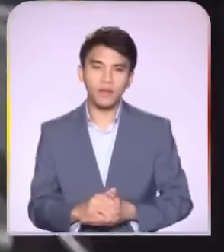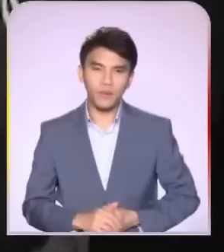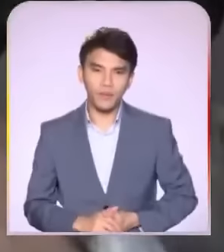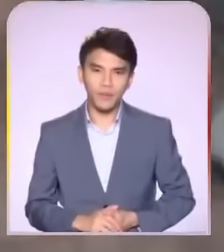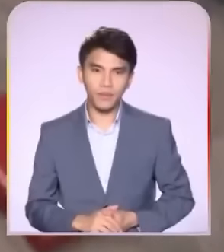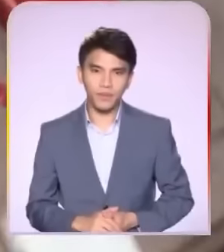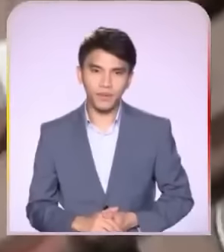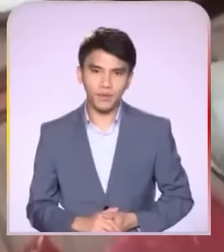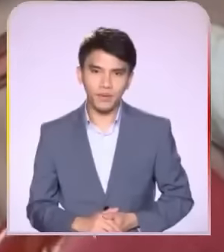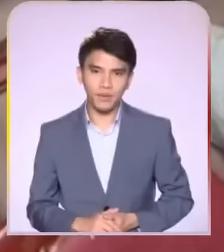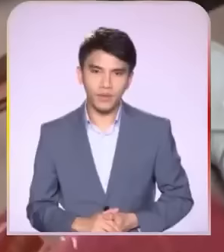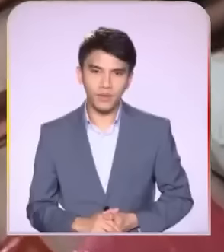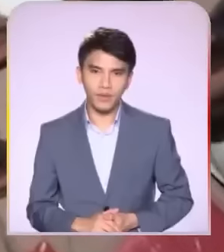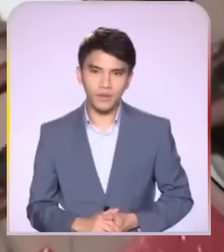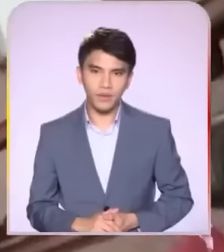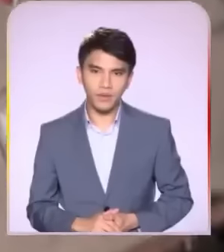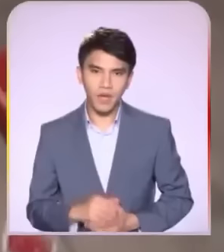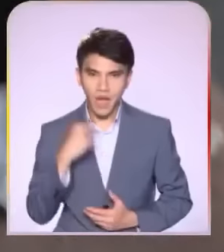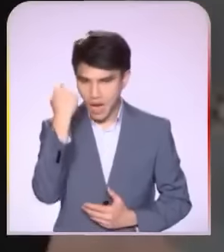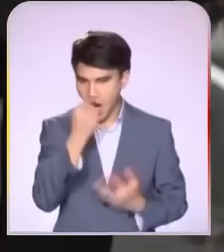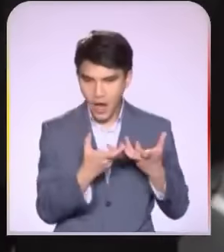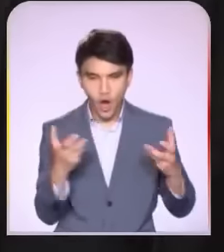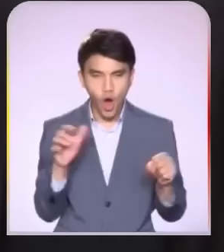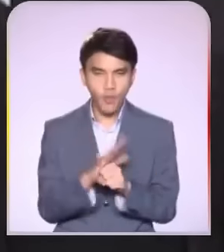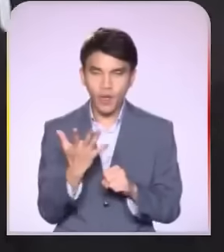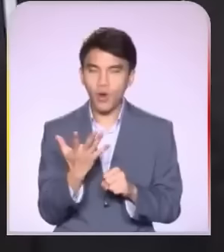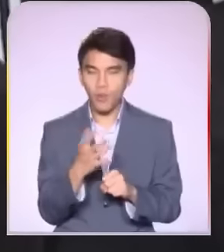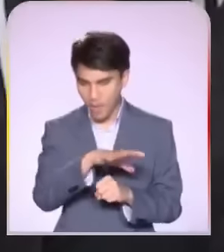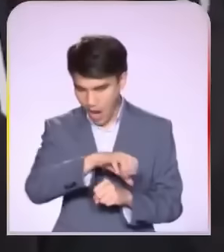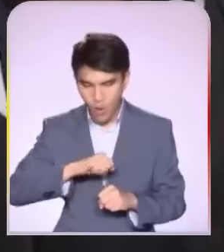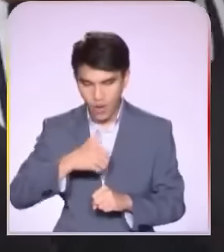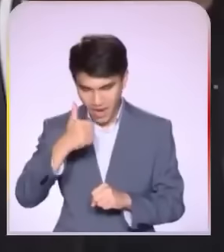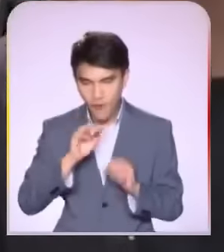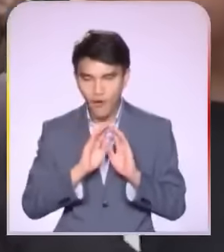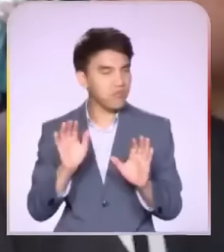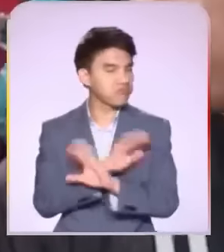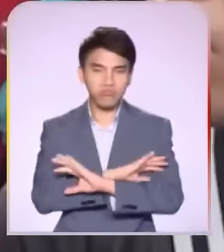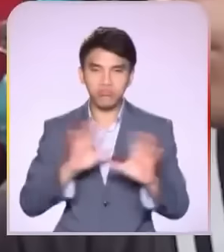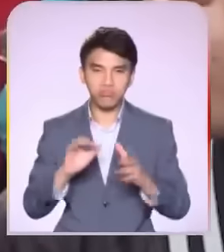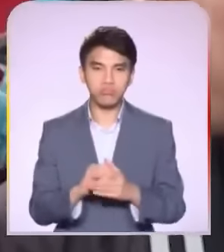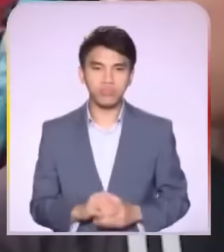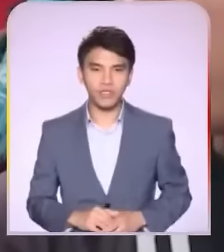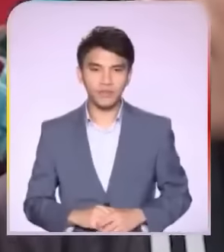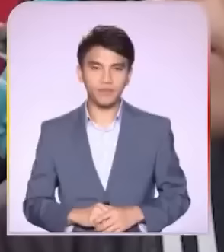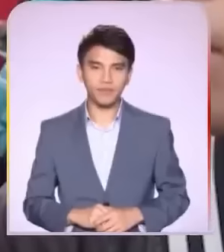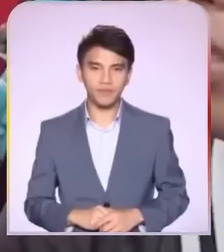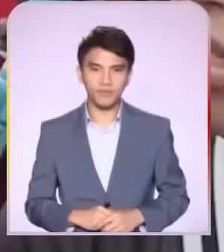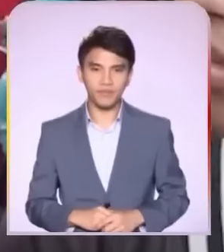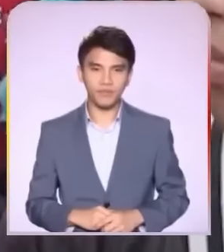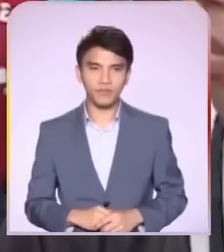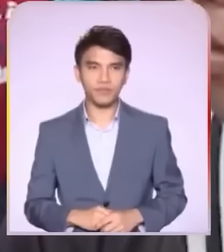ปได้ครับ ต้องหน้าแบบนี่หน่อย จะฝากอะไรถึงเขาไ หมไม่เป็นไรครับไม่ฝากครับ อยากเจอสุดท้